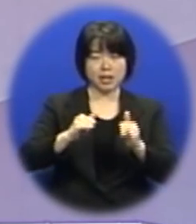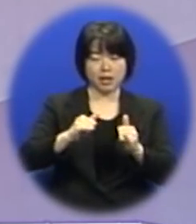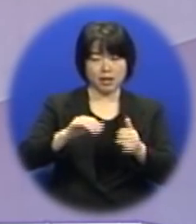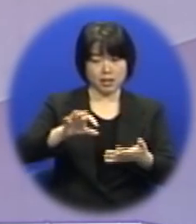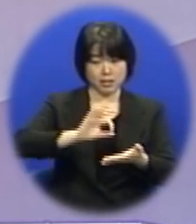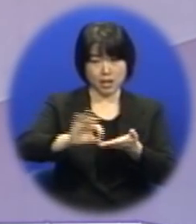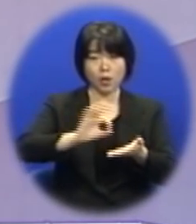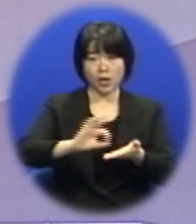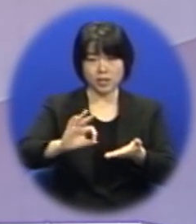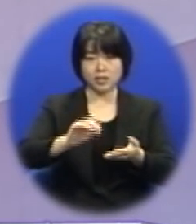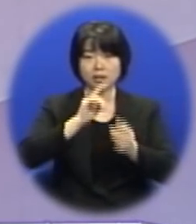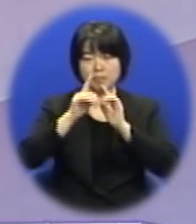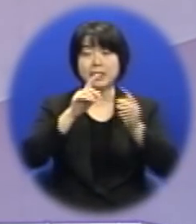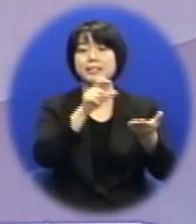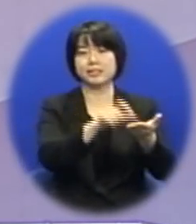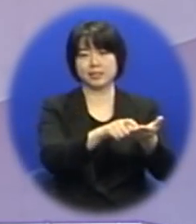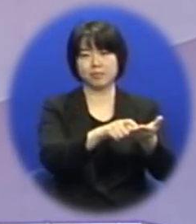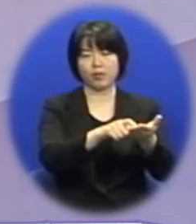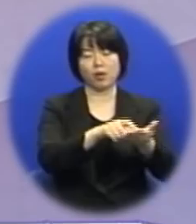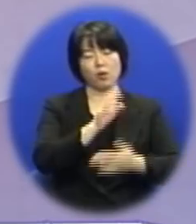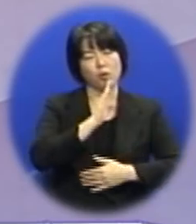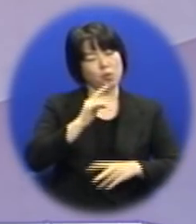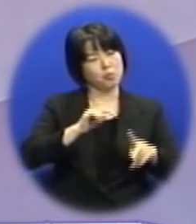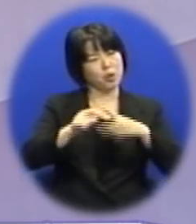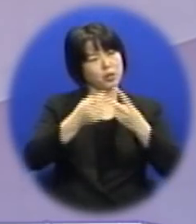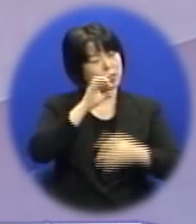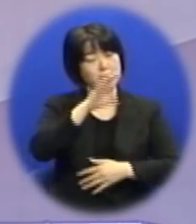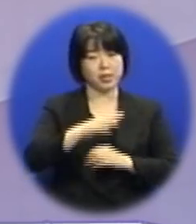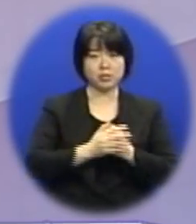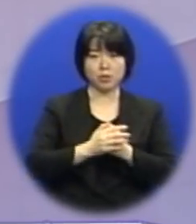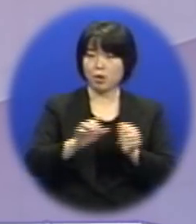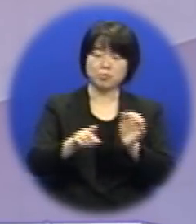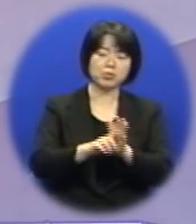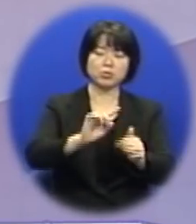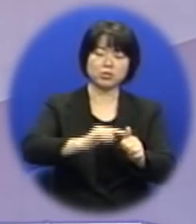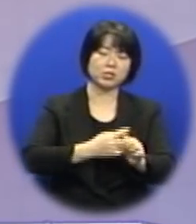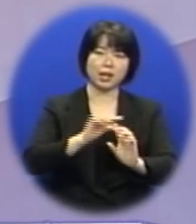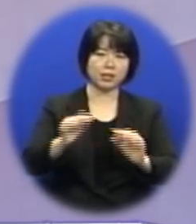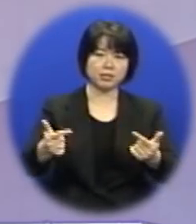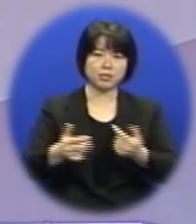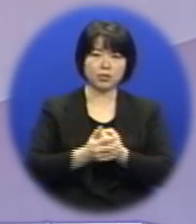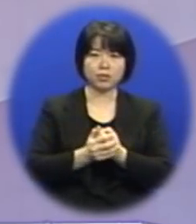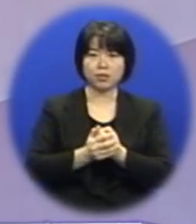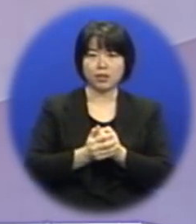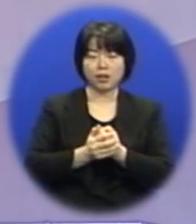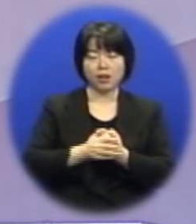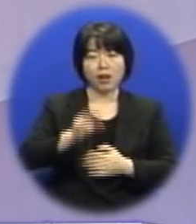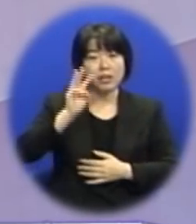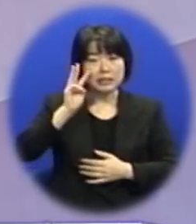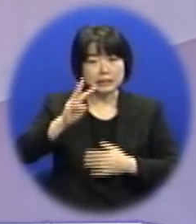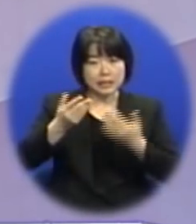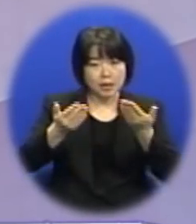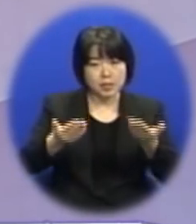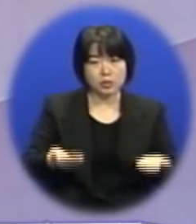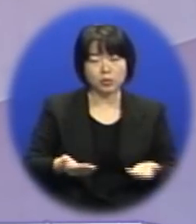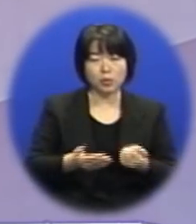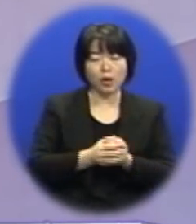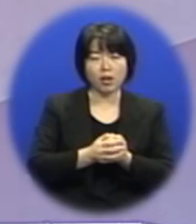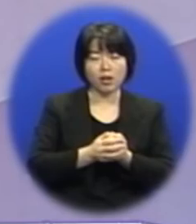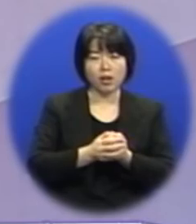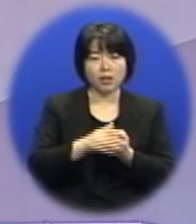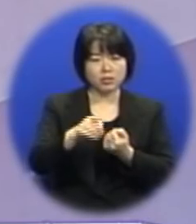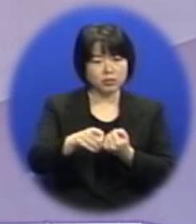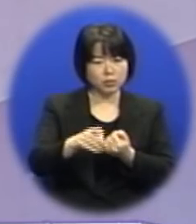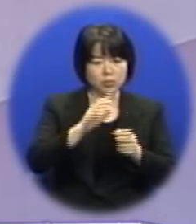겁니다. 이해가 안 됐습니다. 믿어지지도 않았습니다. 3일 동안 그 말씀을 붙잡고